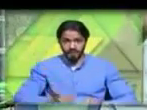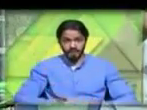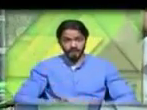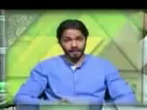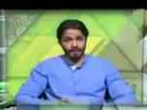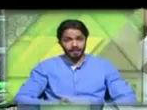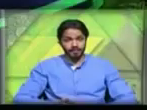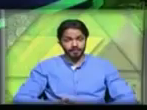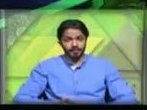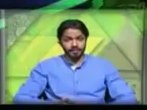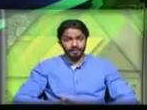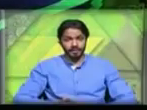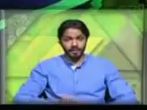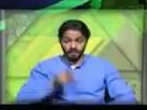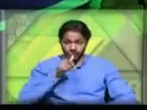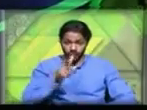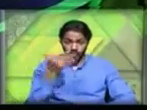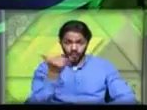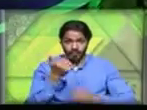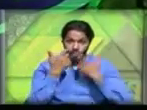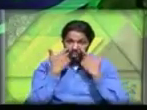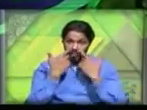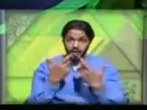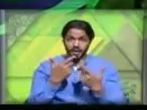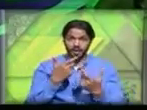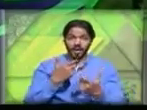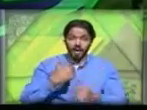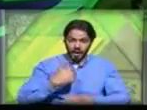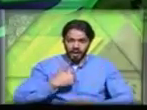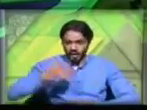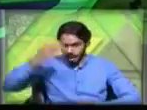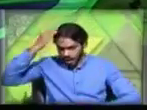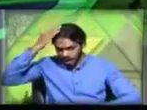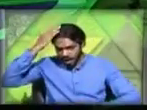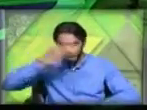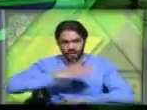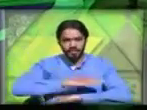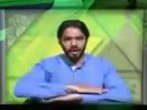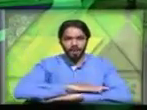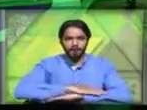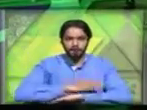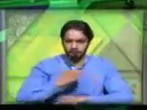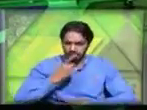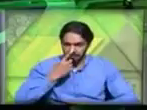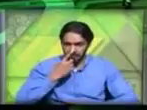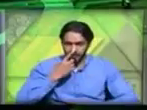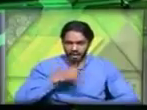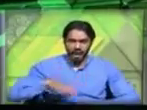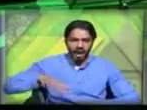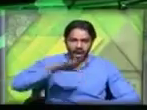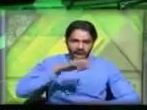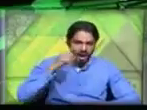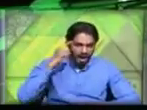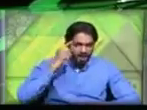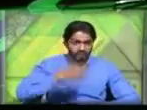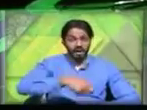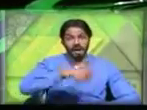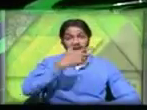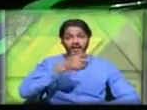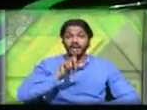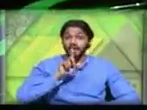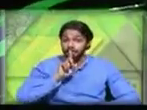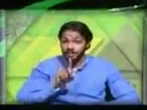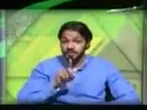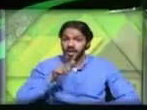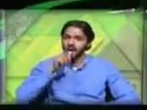عالم من علمائنا؟ الشاهد أننا نجلهم ونحترمهم ونقدرهم ونعرف أوزانهم وأقدارهم، ومع